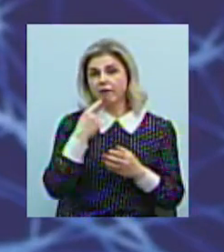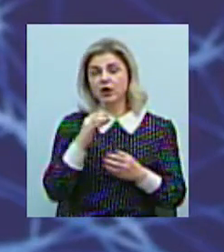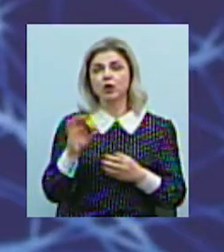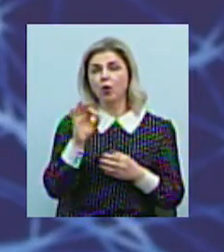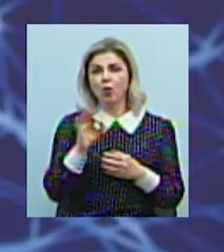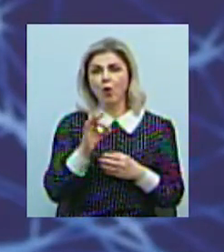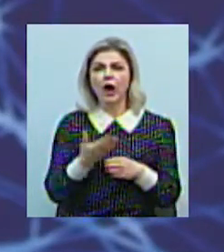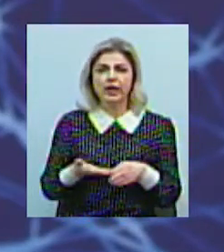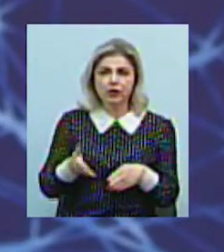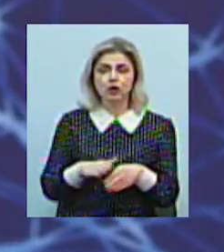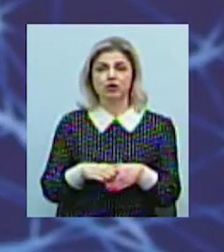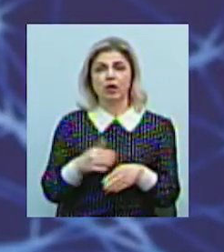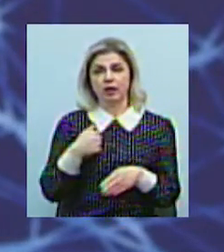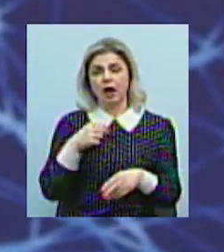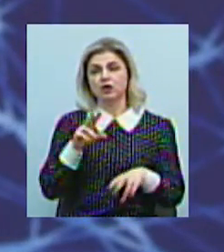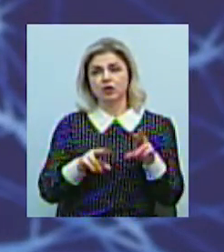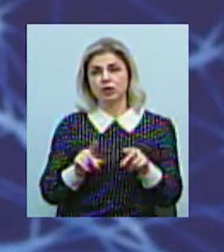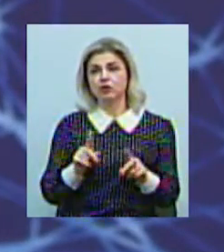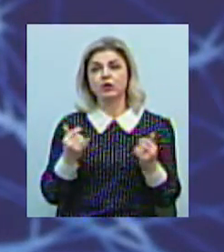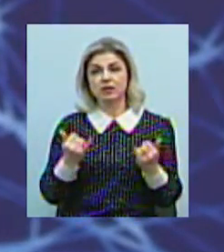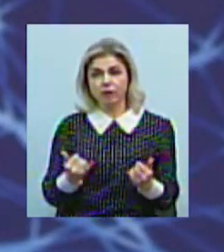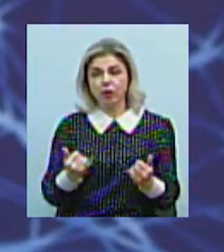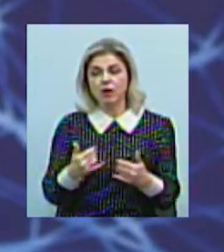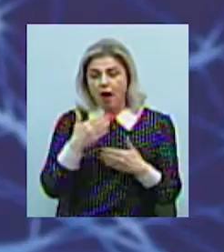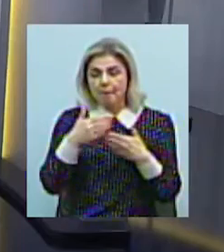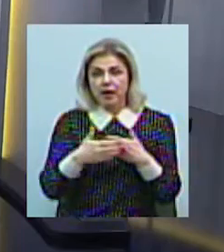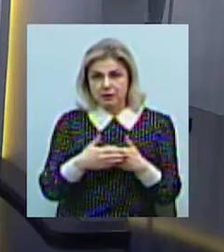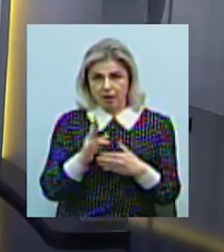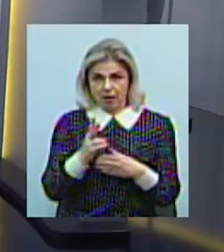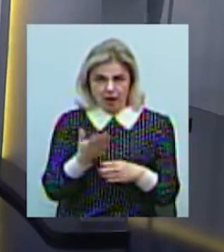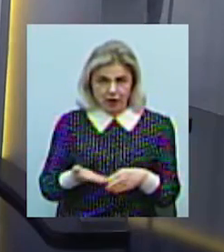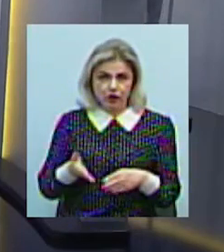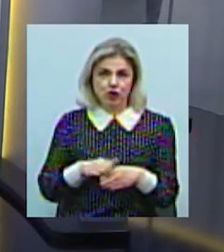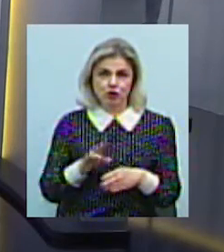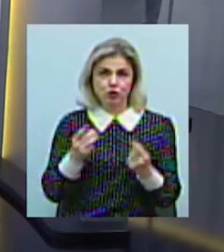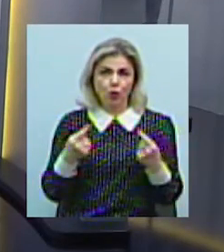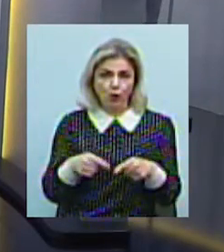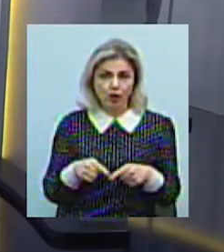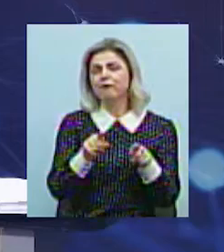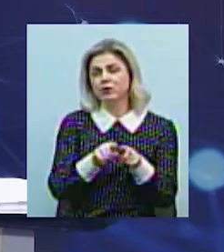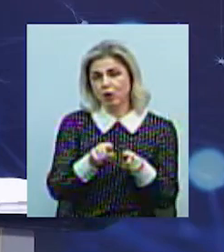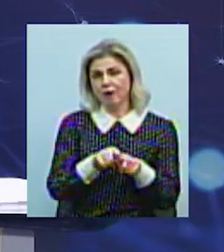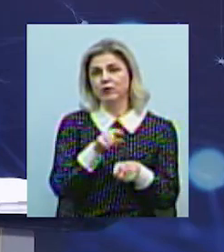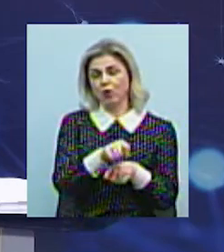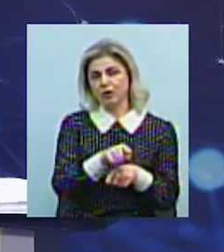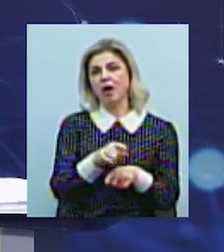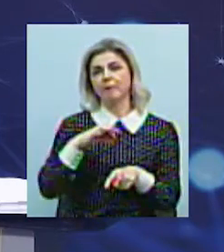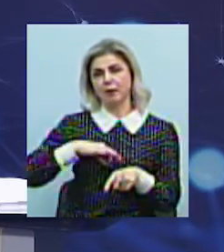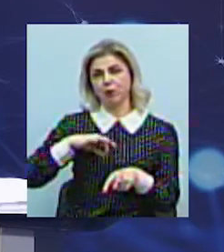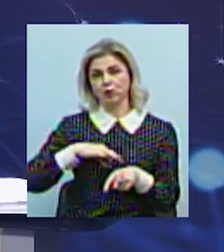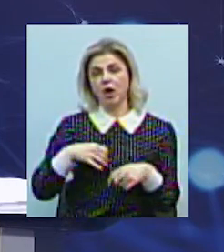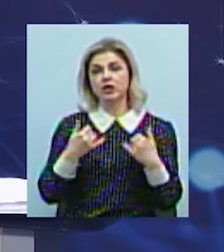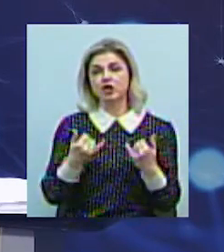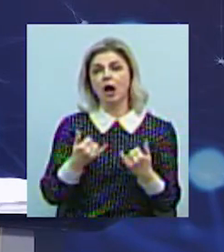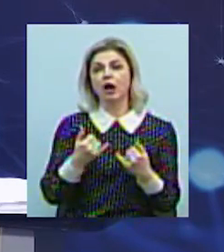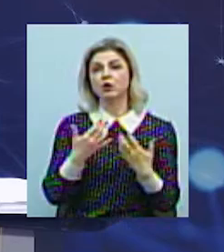критичності, то я вважаю, що на сьогоднішній день вона близька к критичності, але ще не до кінця. Зараз вже доходить